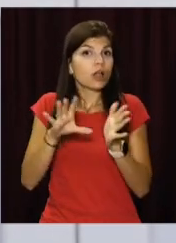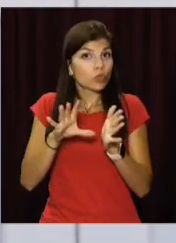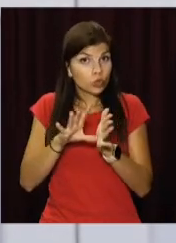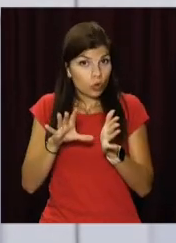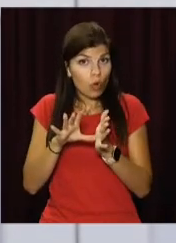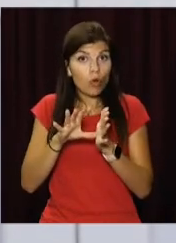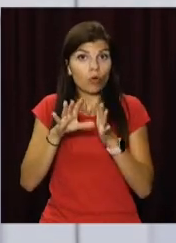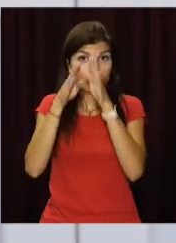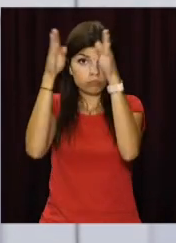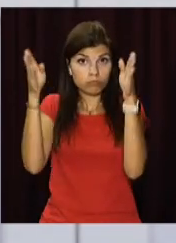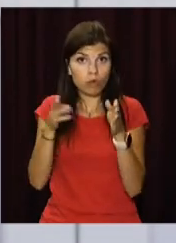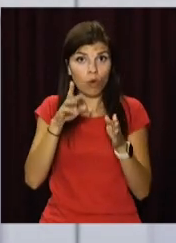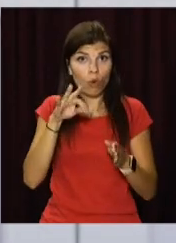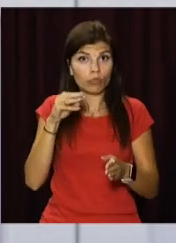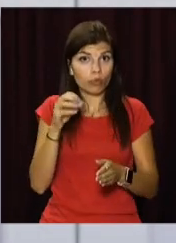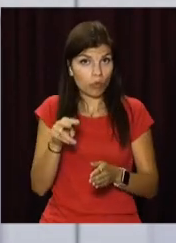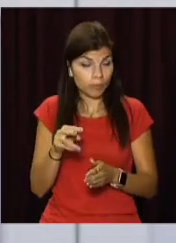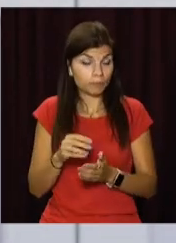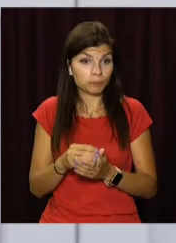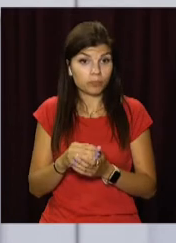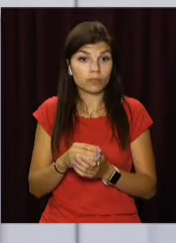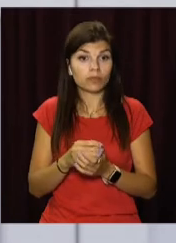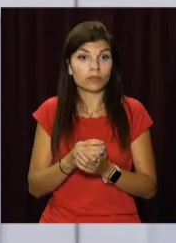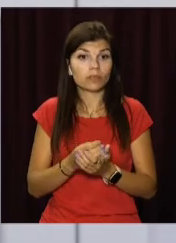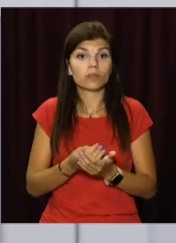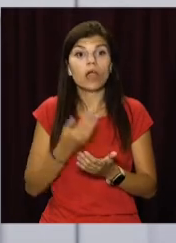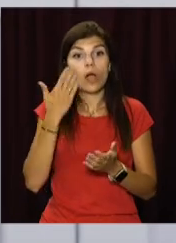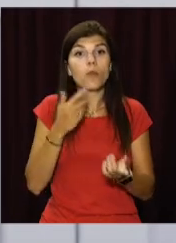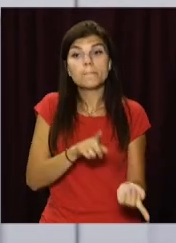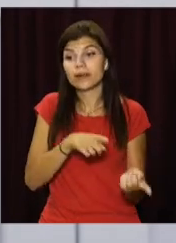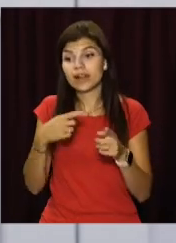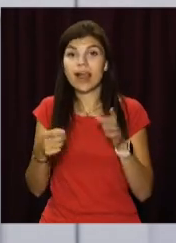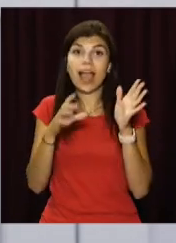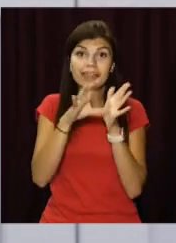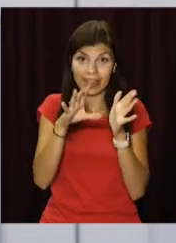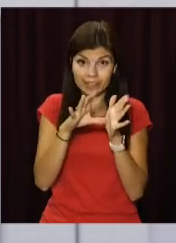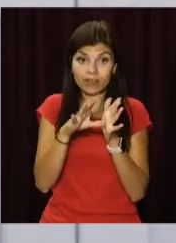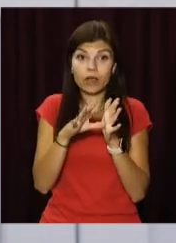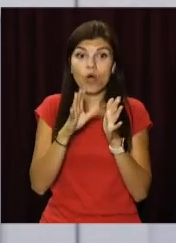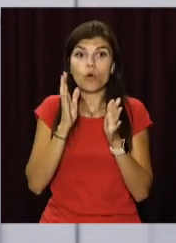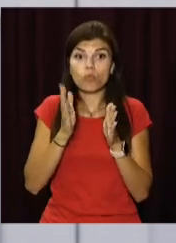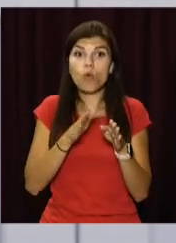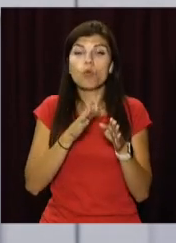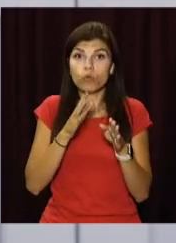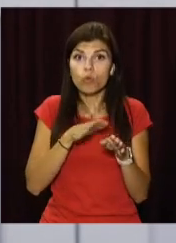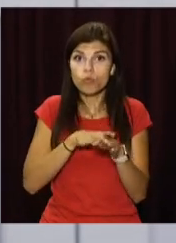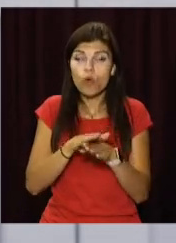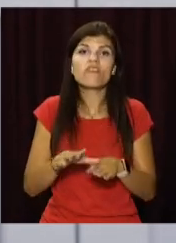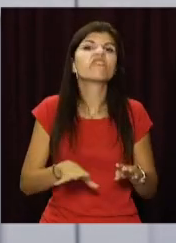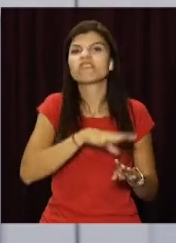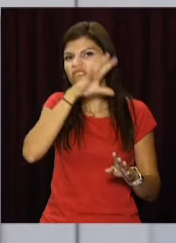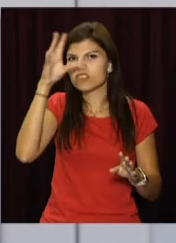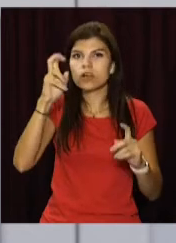електричним котлом. При переході на опалення електричним котлом було повністю замінено усю